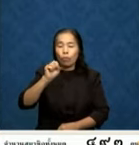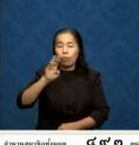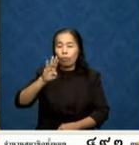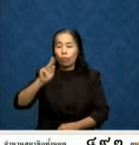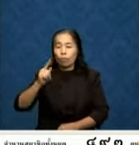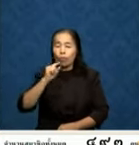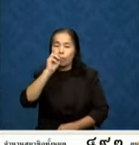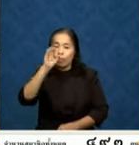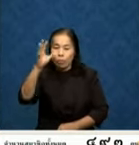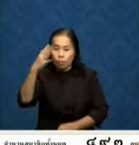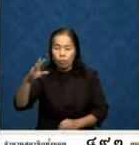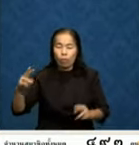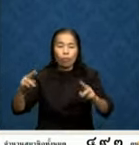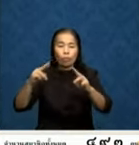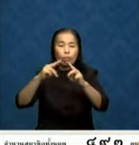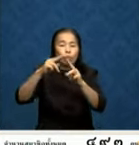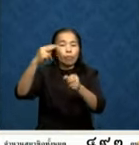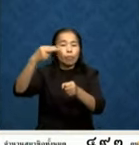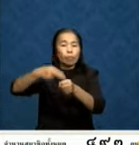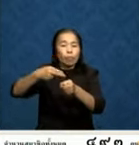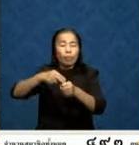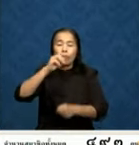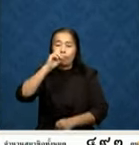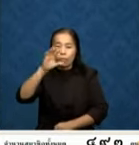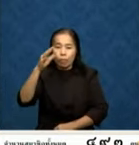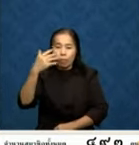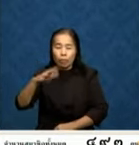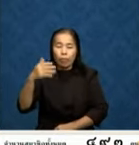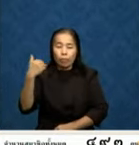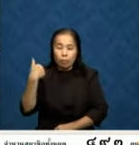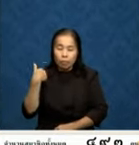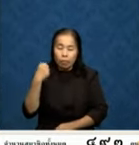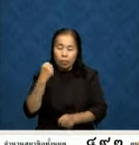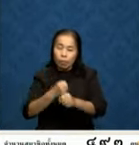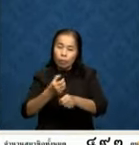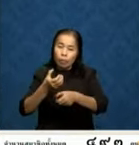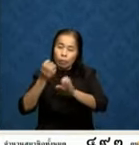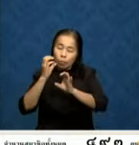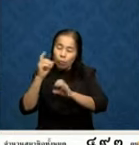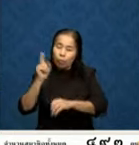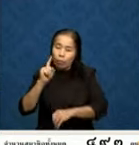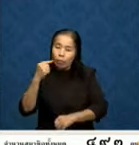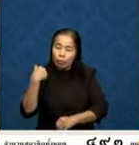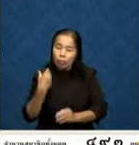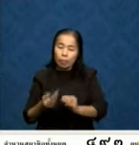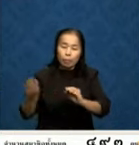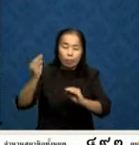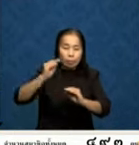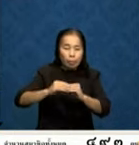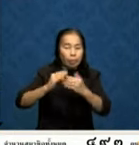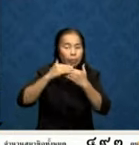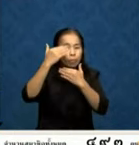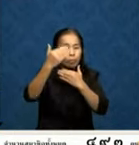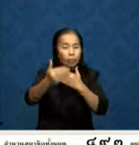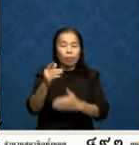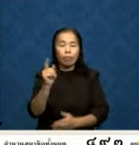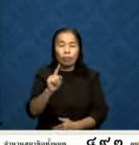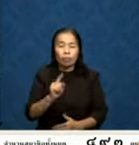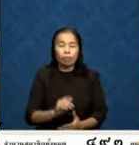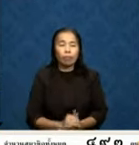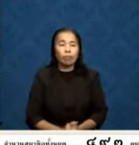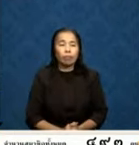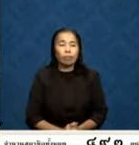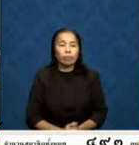ระทรวงพลังงานนะครับซึ่งเป็นฝ่ายนโยบายนะครับว่าจะมีการทบทวนในเรื่องนี้หรือมีการเพิ่มเป้าในอนาคตเช่นไรนะครับเ